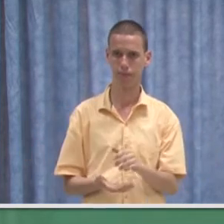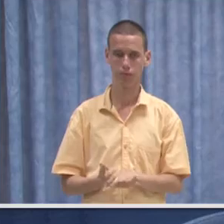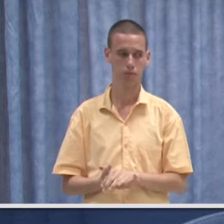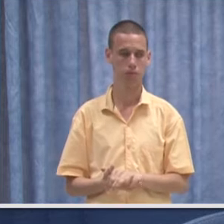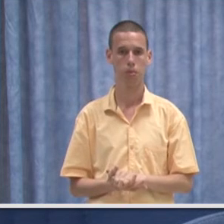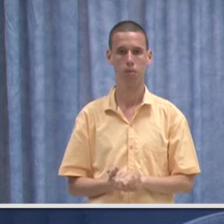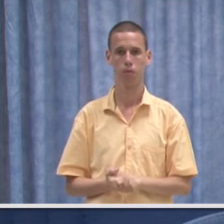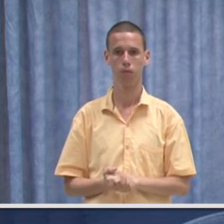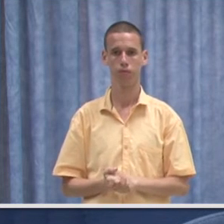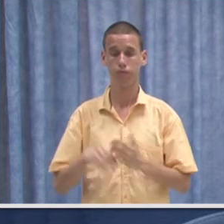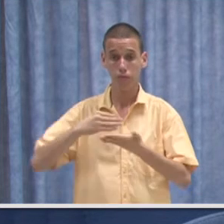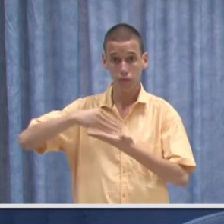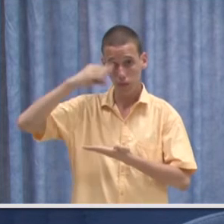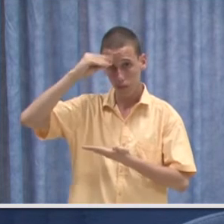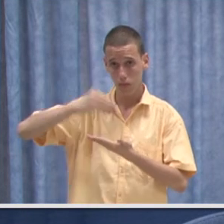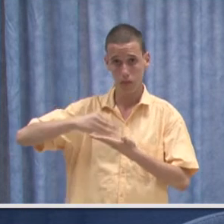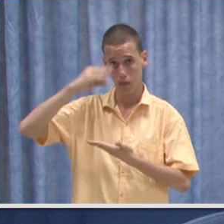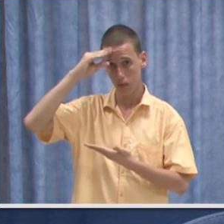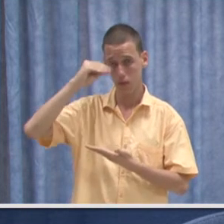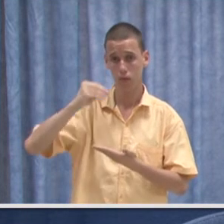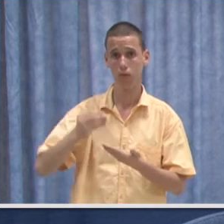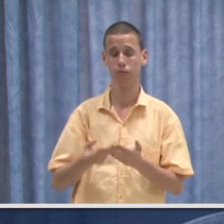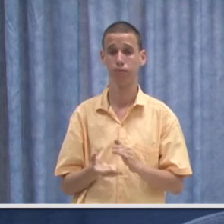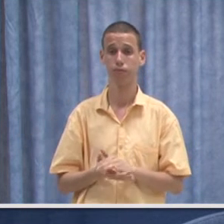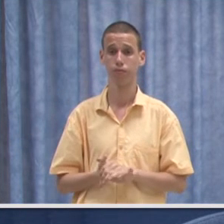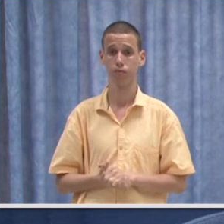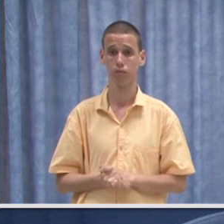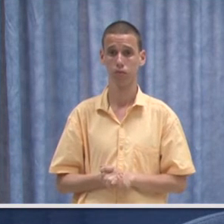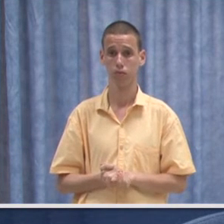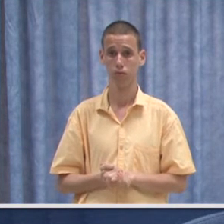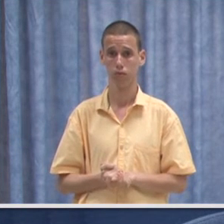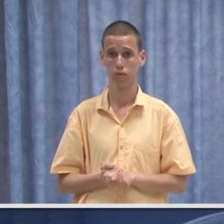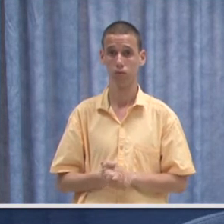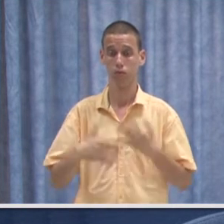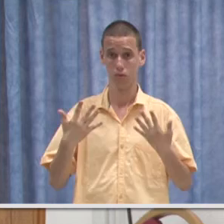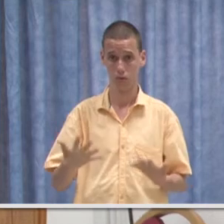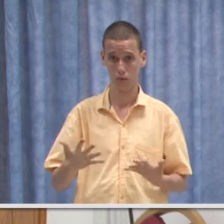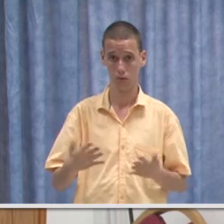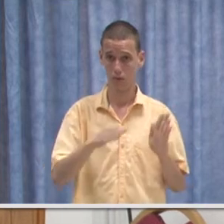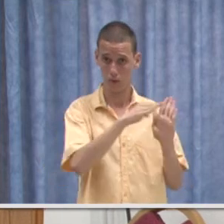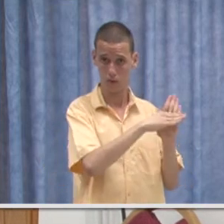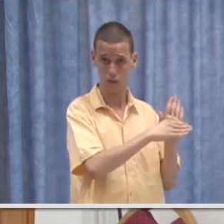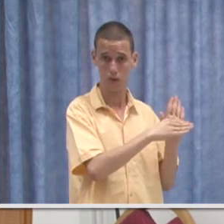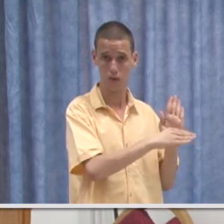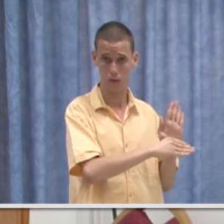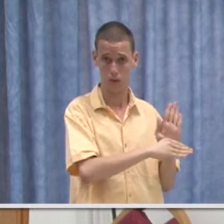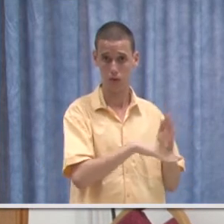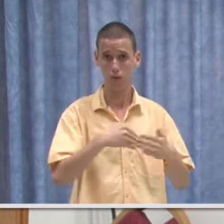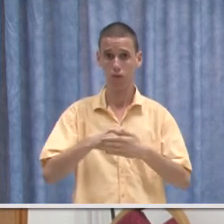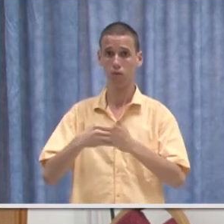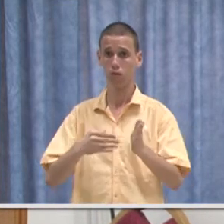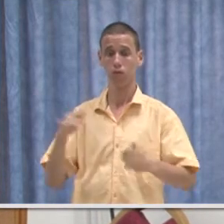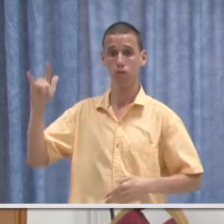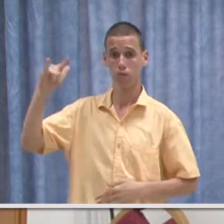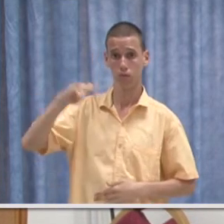aussi, dans le sens que nous les recommençons vers CCL, bonne visite. Et bonne visite, à cause